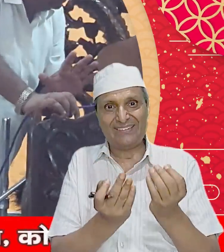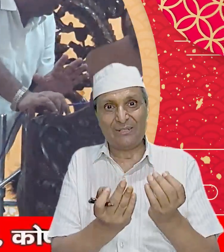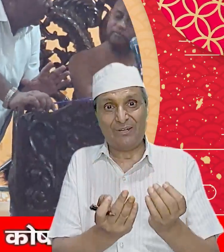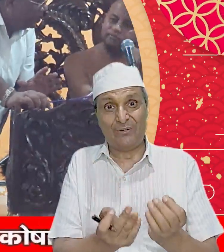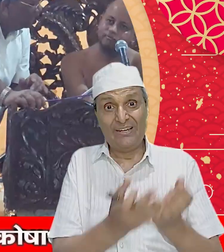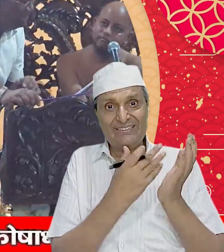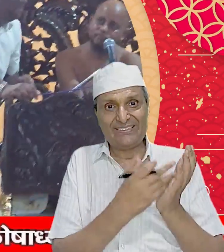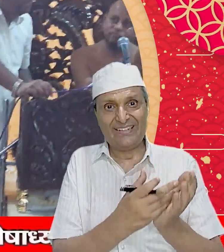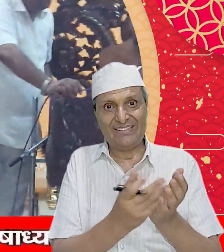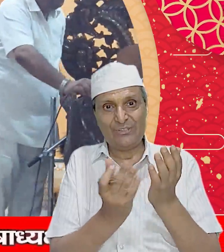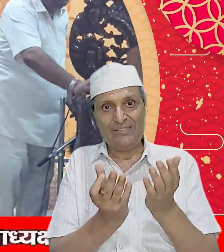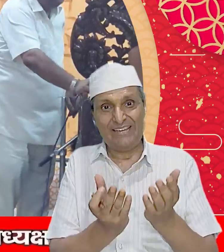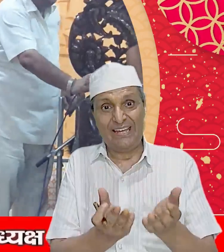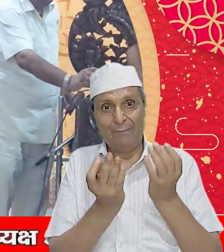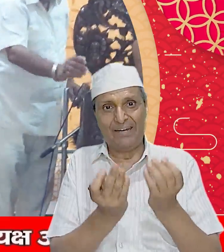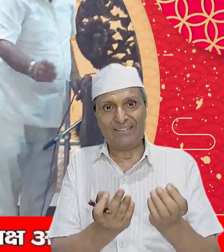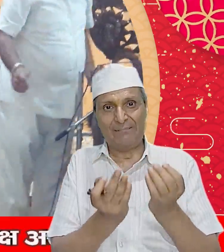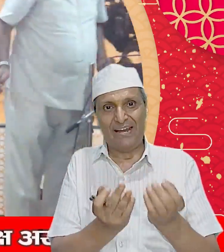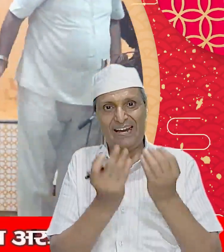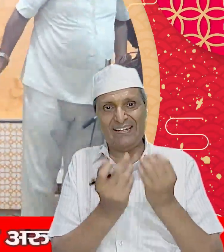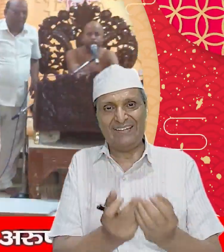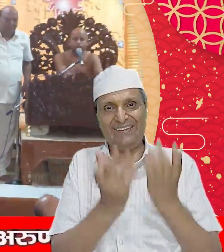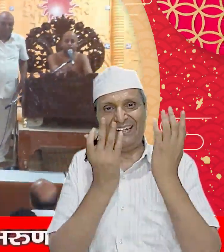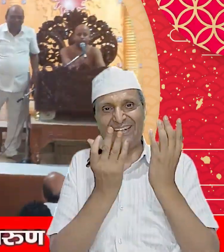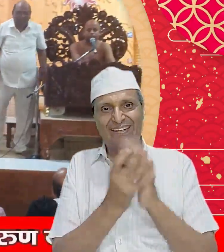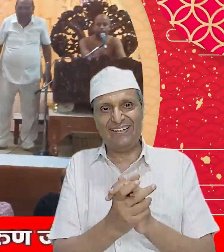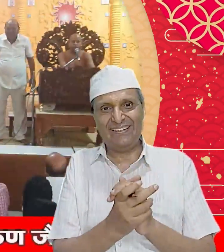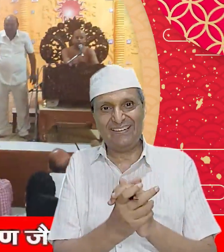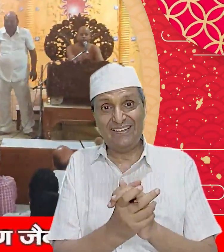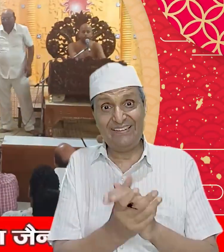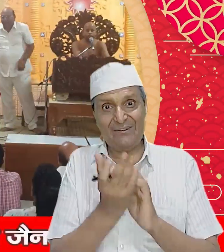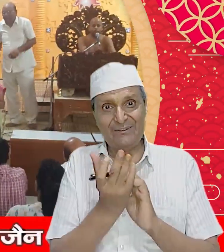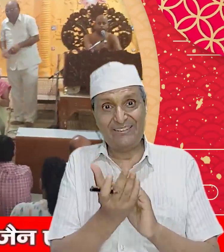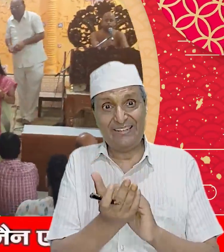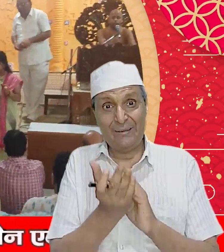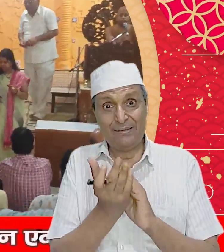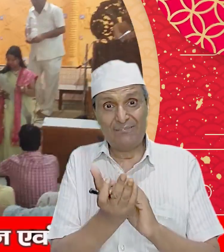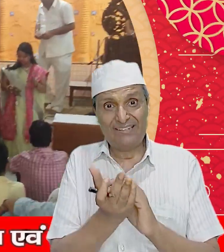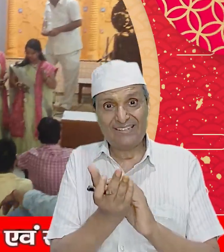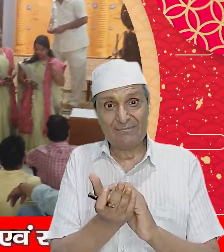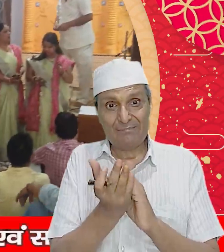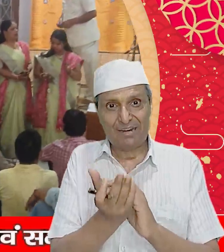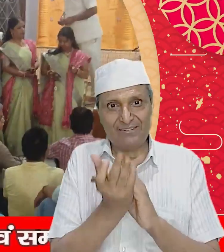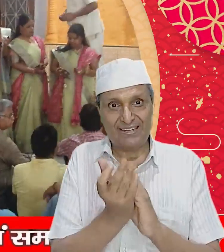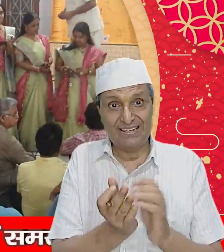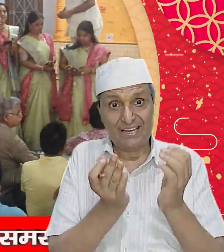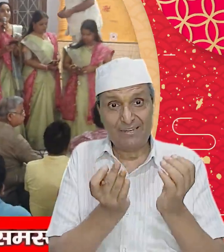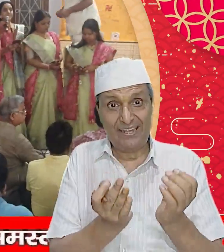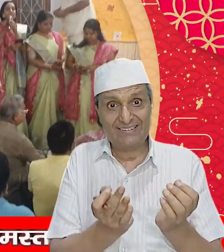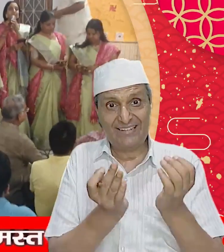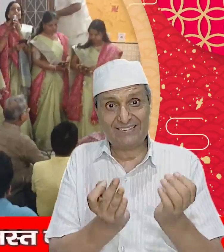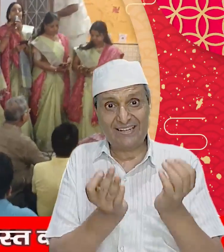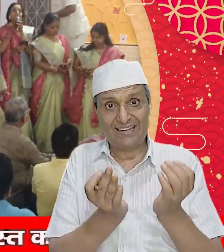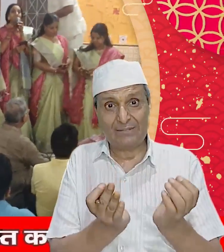हूँ, ज्ञान सरोवर को, कि जिसके अंदर जो भी चाहे भक्त अपना आनंद लेता रहे। यह होती है प्रवेश के समय भावना कि